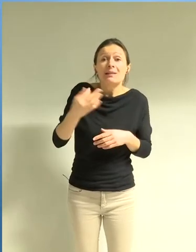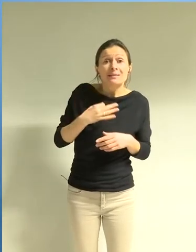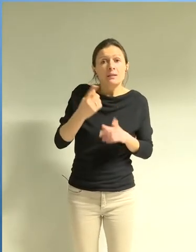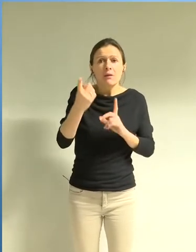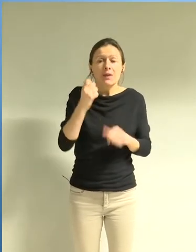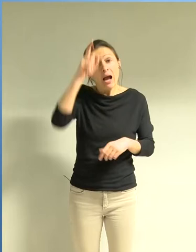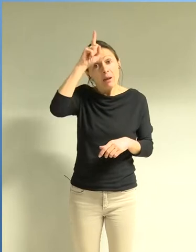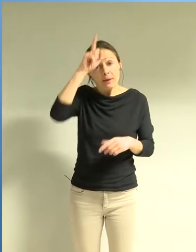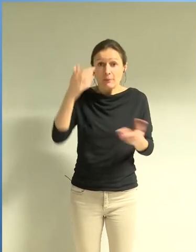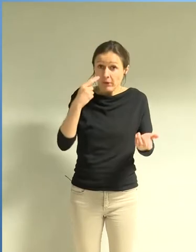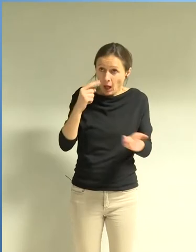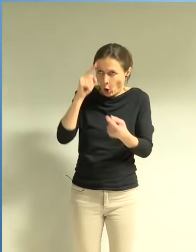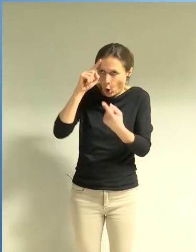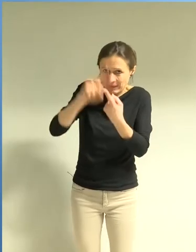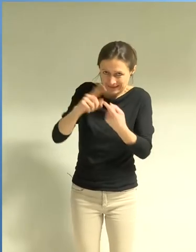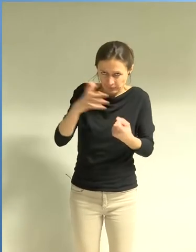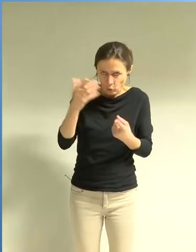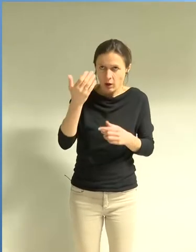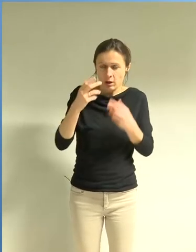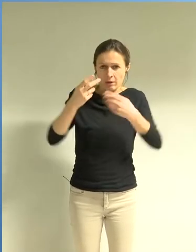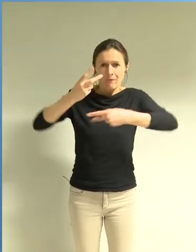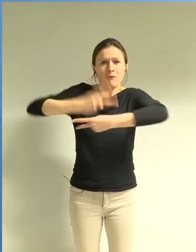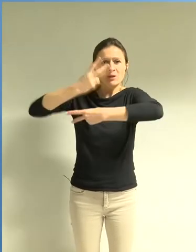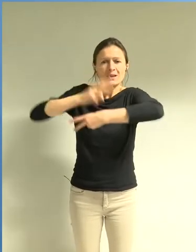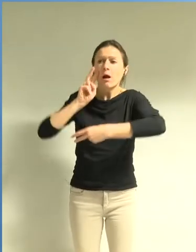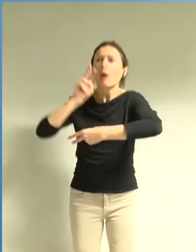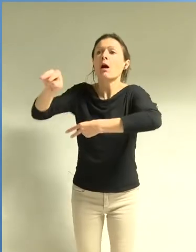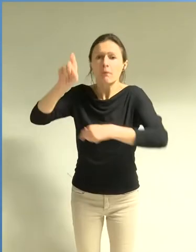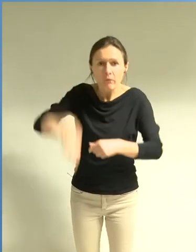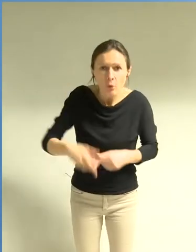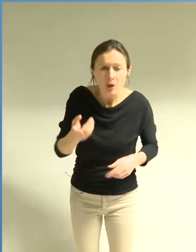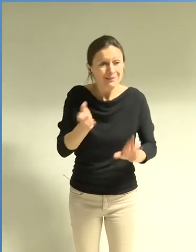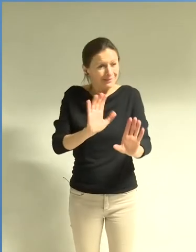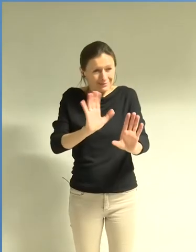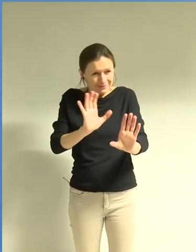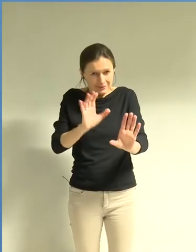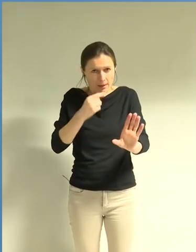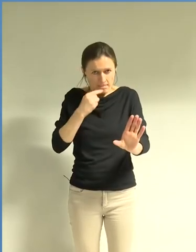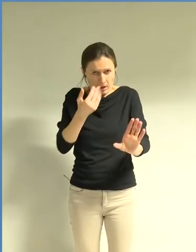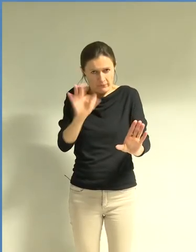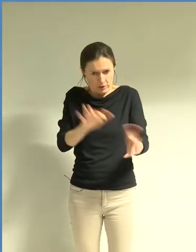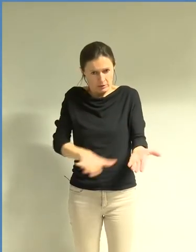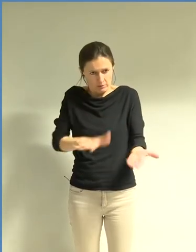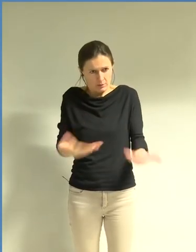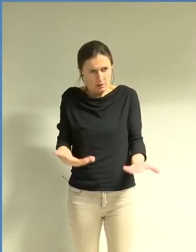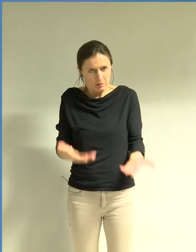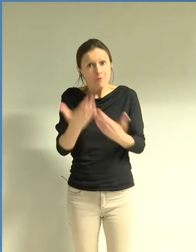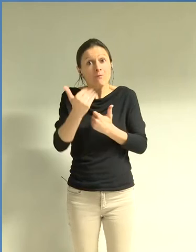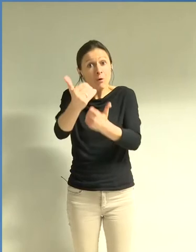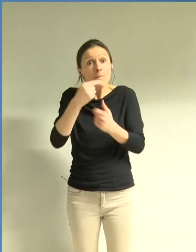regarder en dehors des frontières il faut adresser ce rpg énergétique française donc